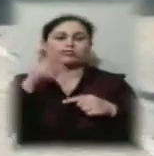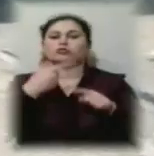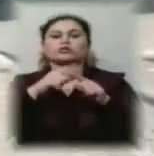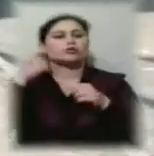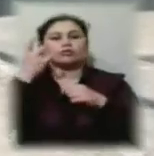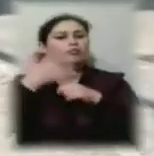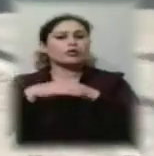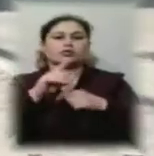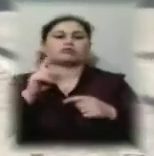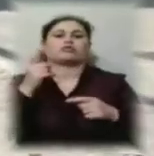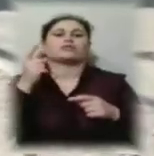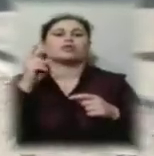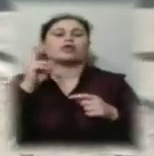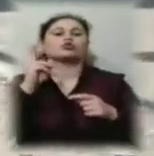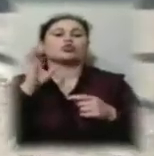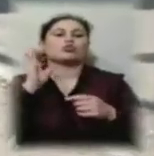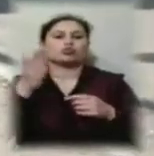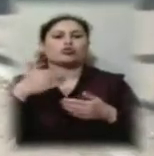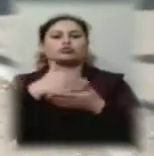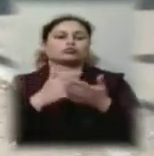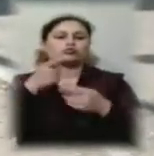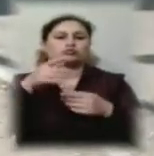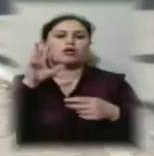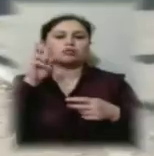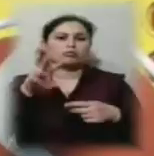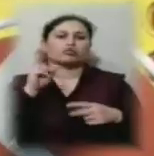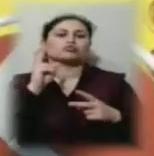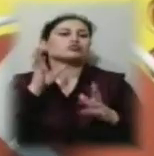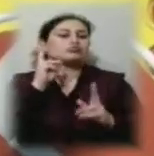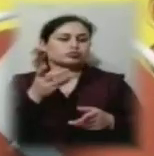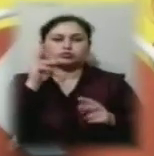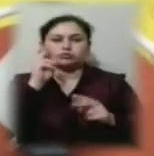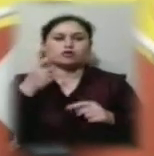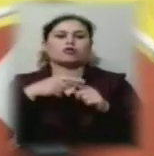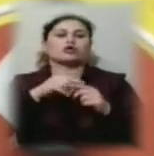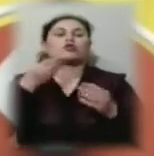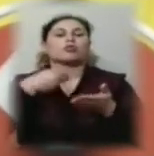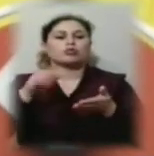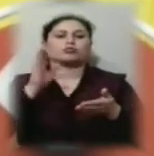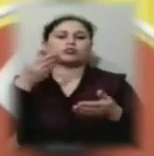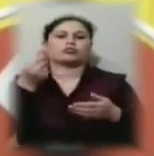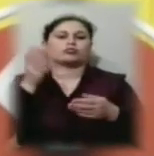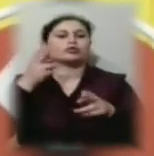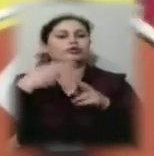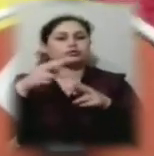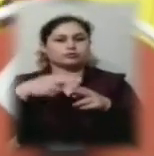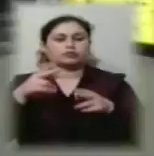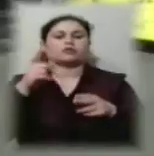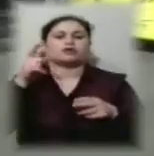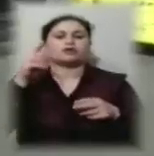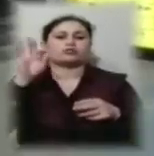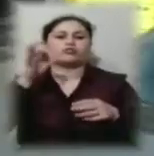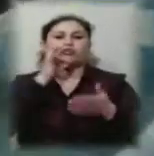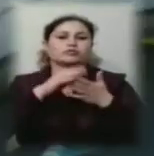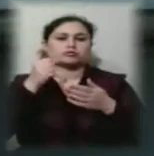обслуговувати нові тролейбуси, говорить Артем Кияновський. Закупівлю здійснюватимуть фірми-представники банку. Кредит розрахований на